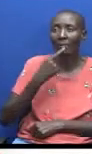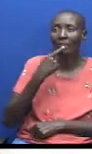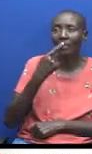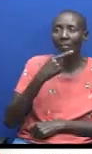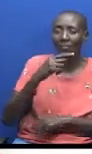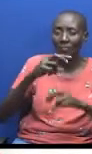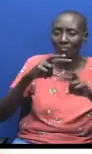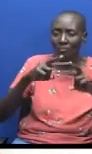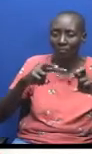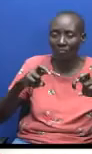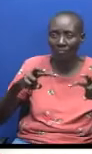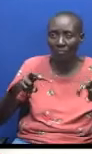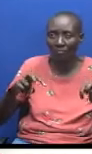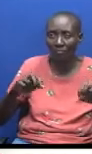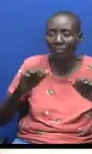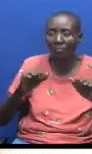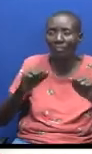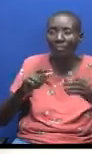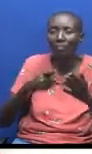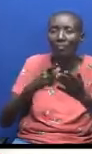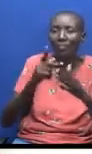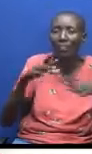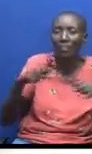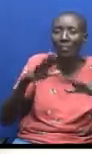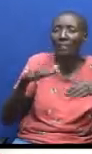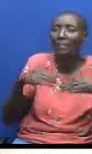watu watakompensetiwa pesa zao zote.